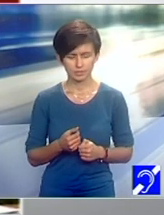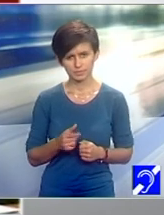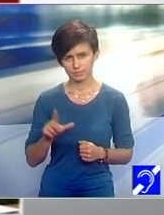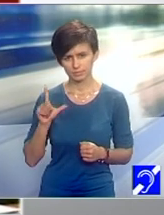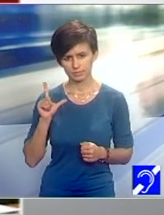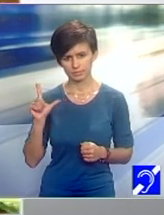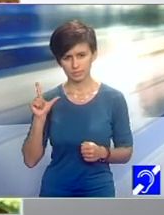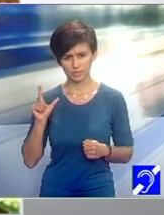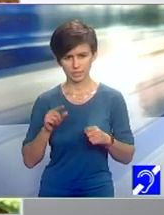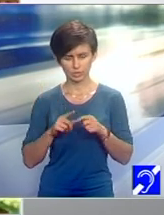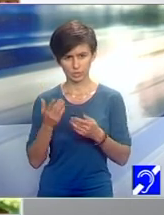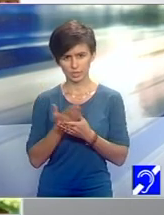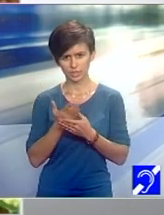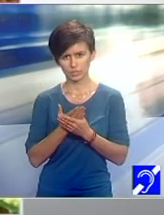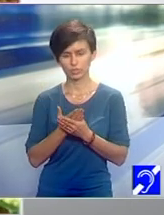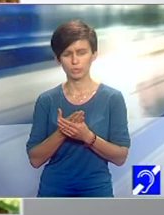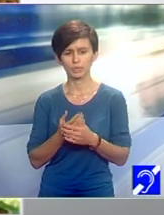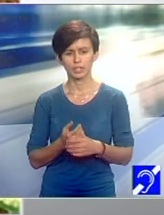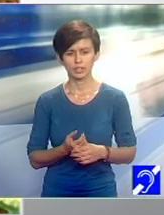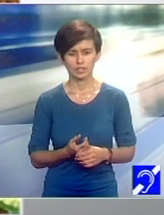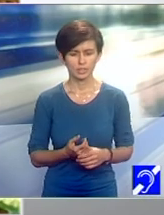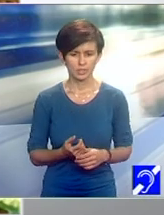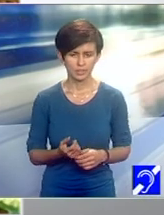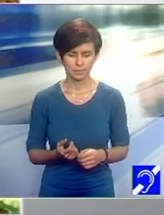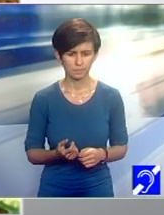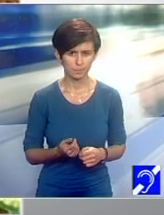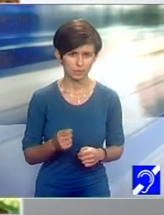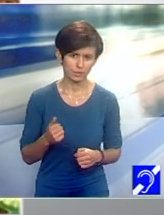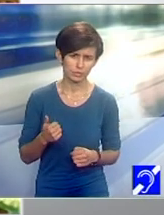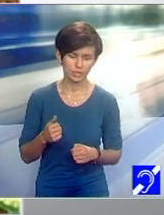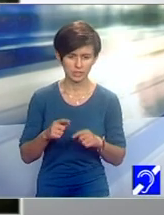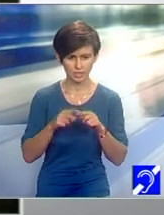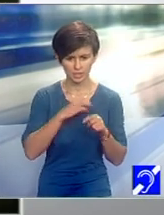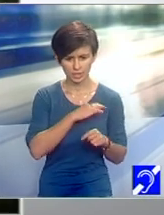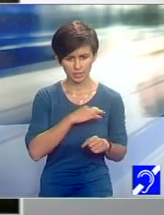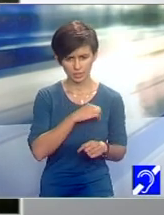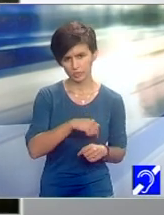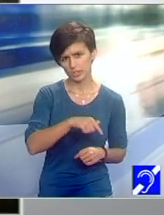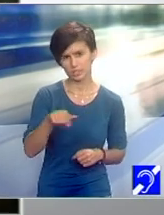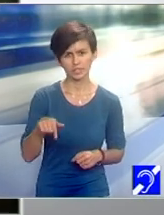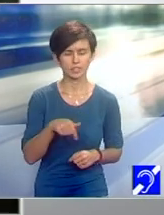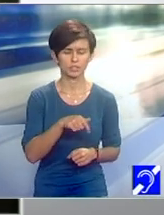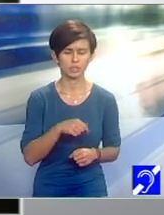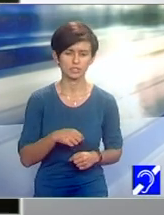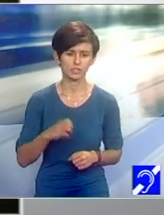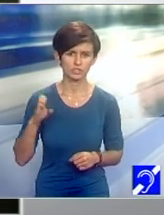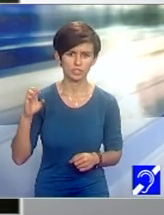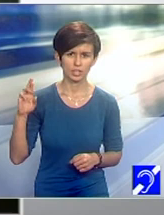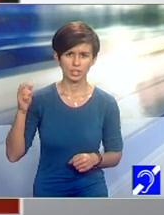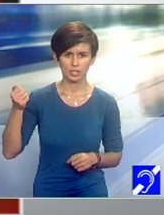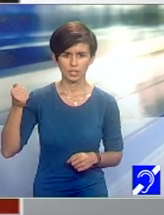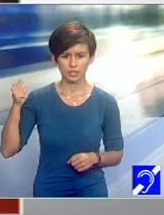două acte, un agrement cu dintre universitățile noastre, precum și Erasmus